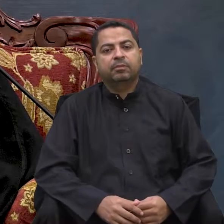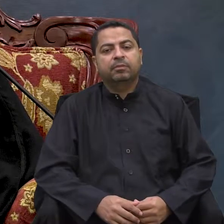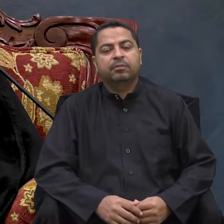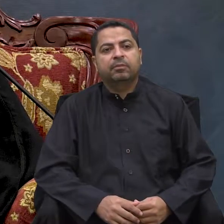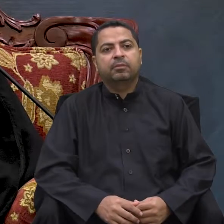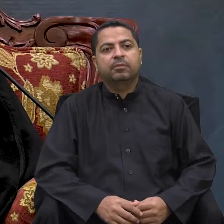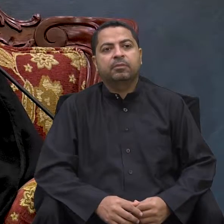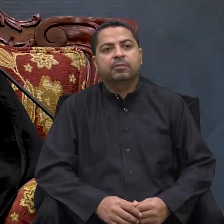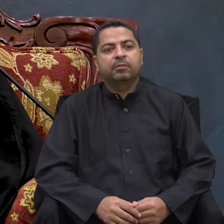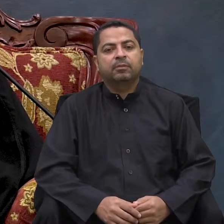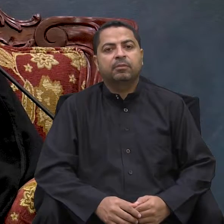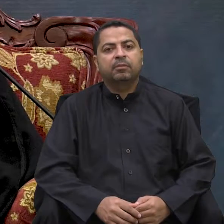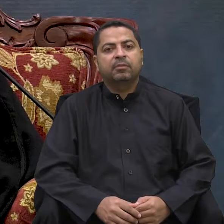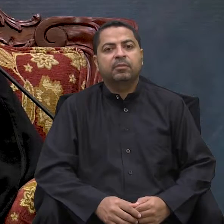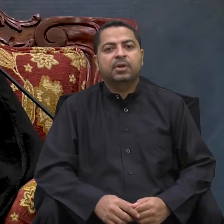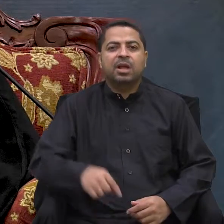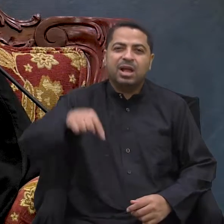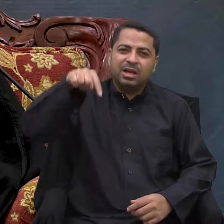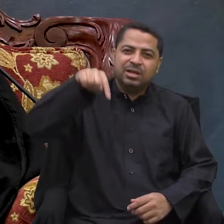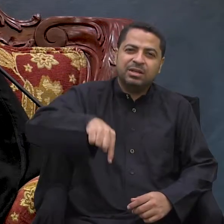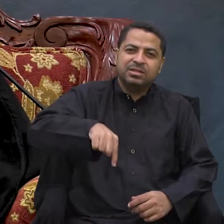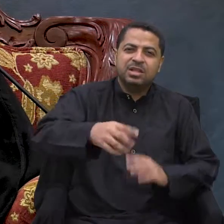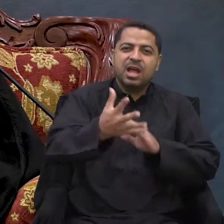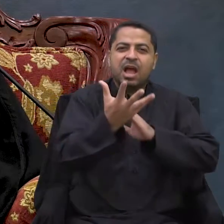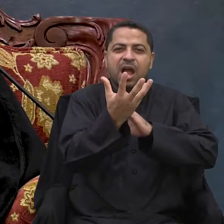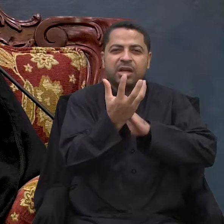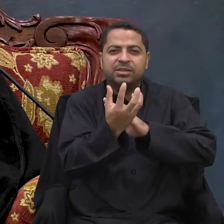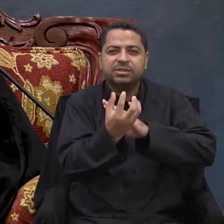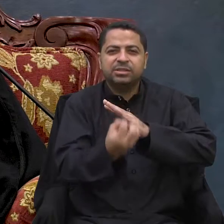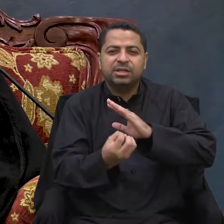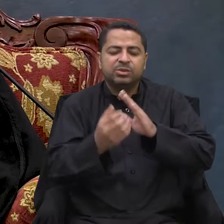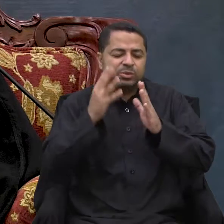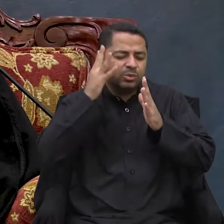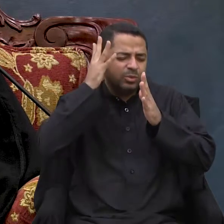بالرغم من أن أجواء المصيبة